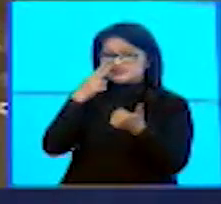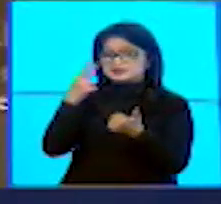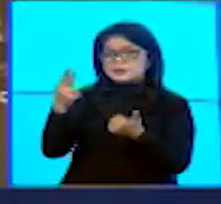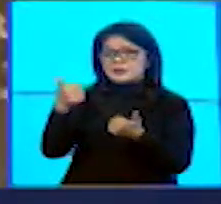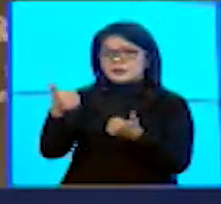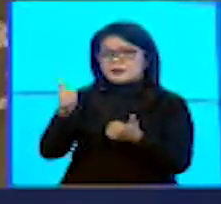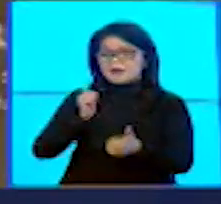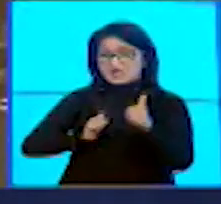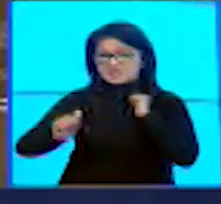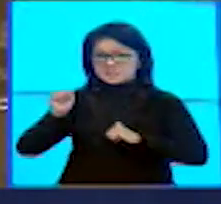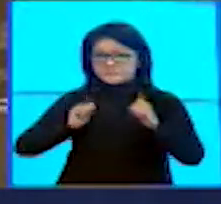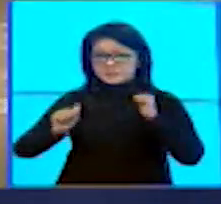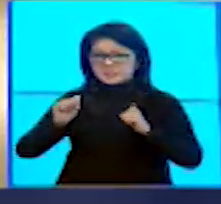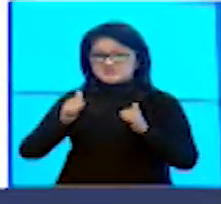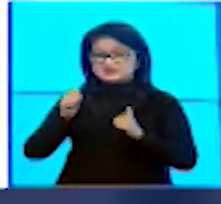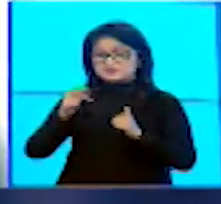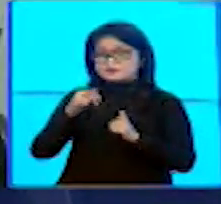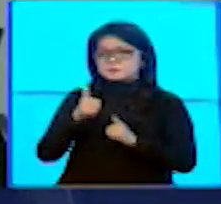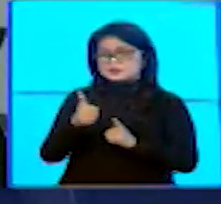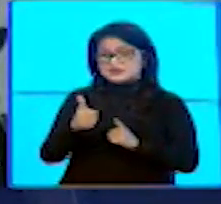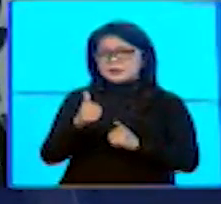aktivitas mereka kembali dengan lebih baik.